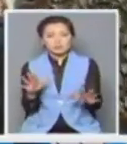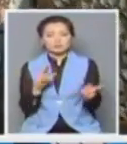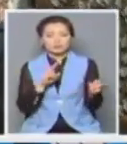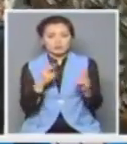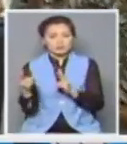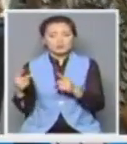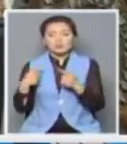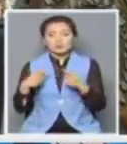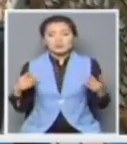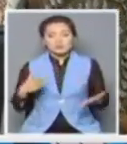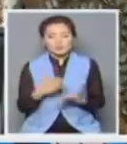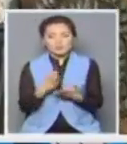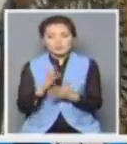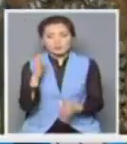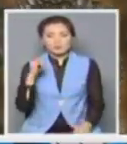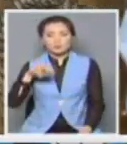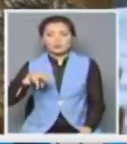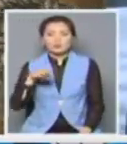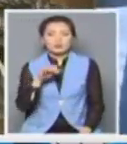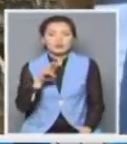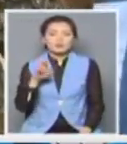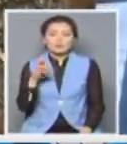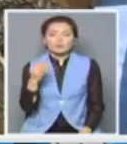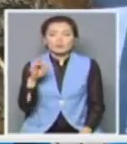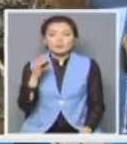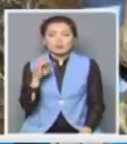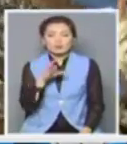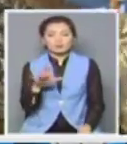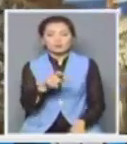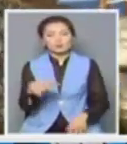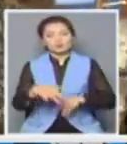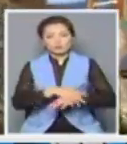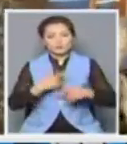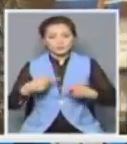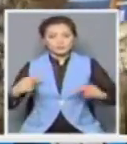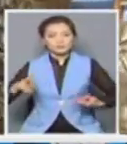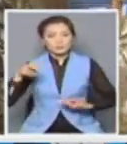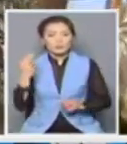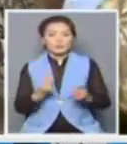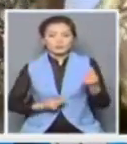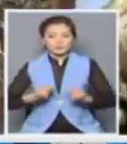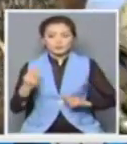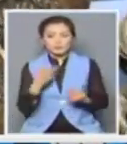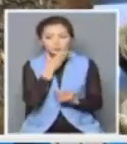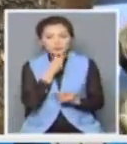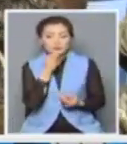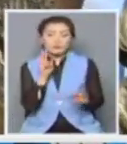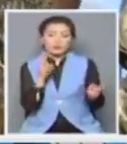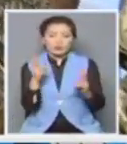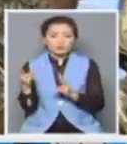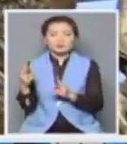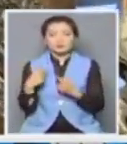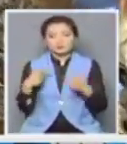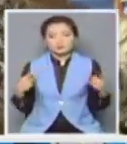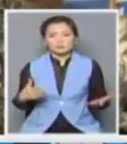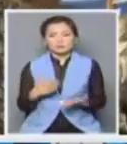шашылып, күй күмбірледі. Султан Бейбарыс алаңында жиналған халықтың қарасы қалың. Әртүрлі ұлттық ойындар ойнатылып, әсем ән мен тамаша